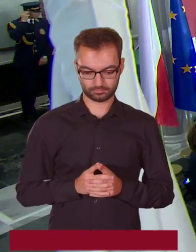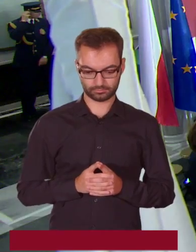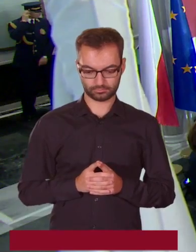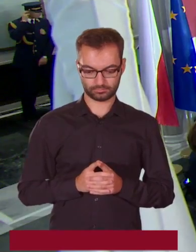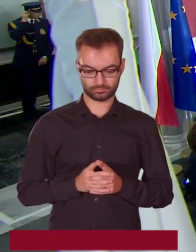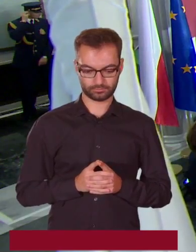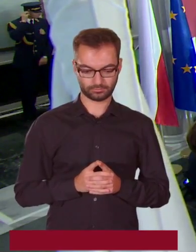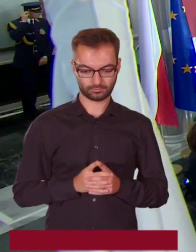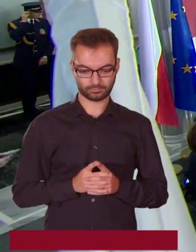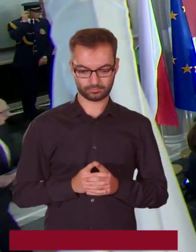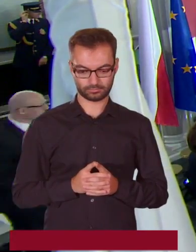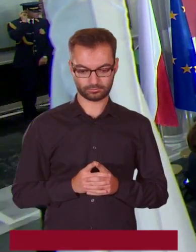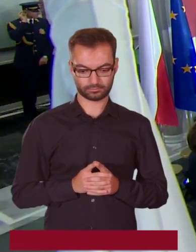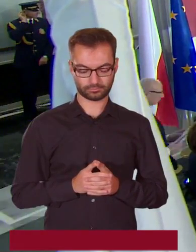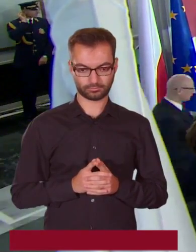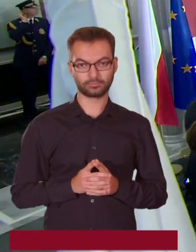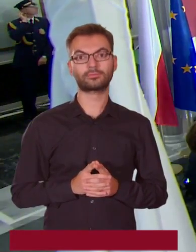Proszę panią Małgorzatę Chmiel.